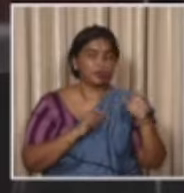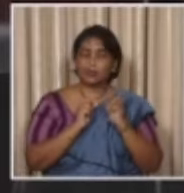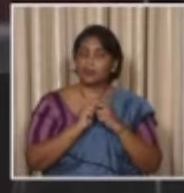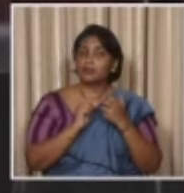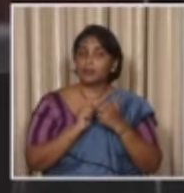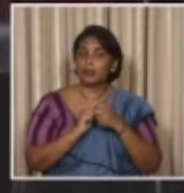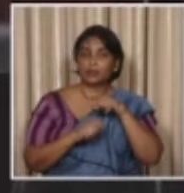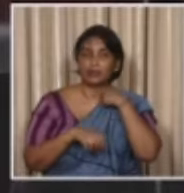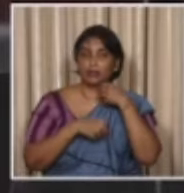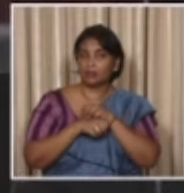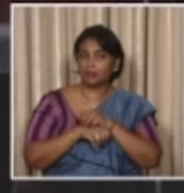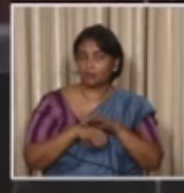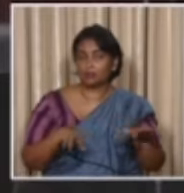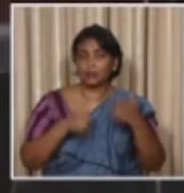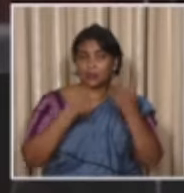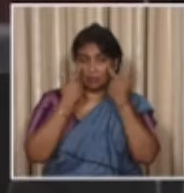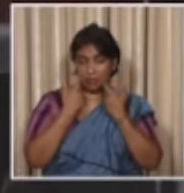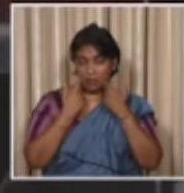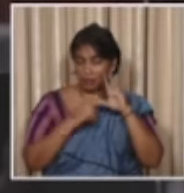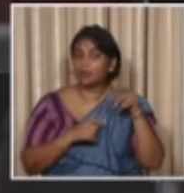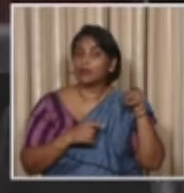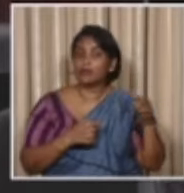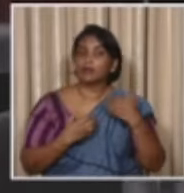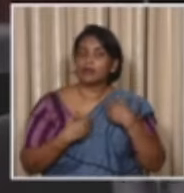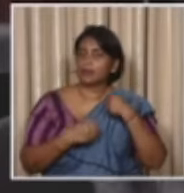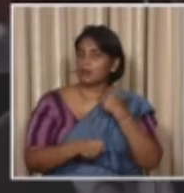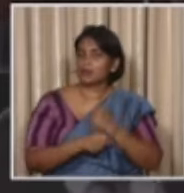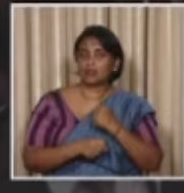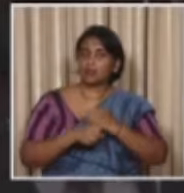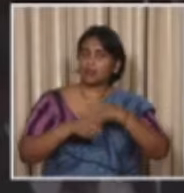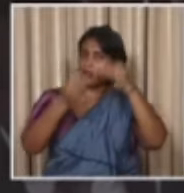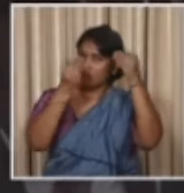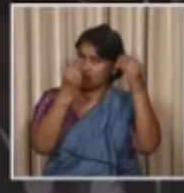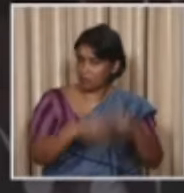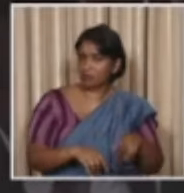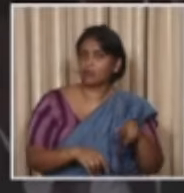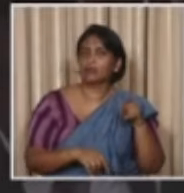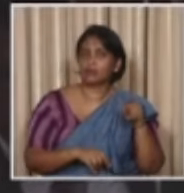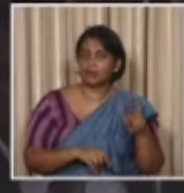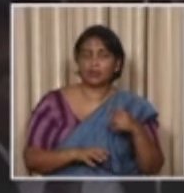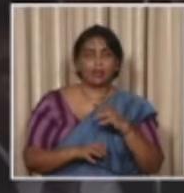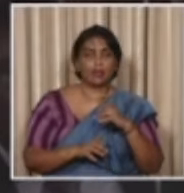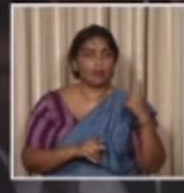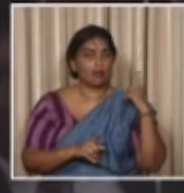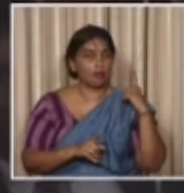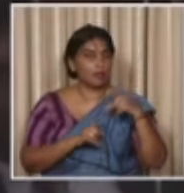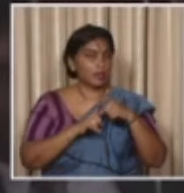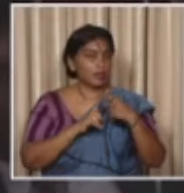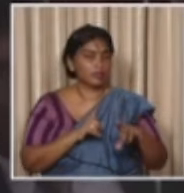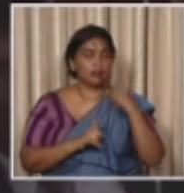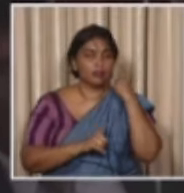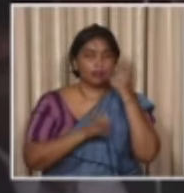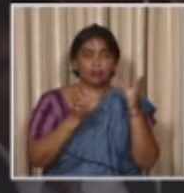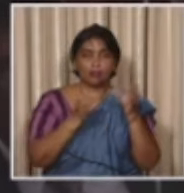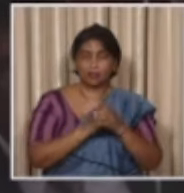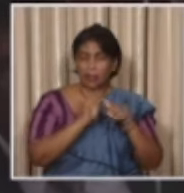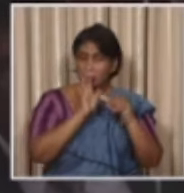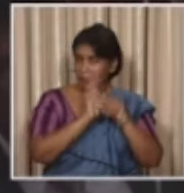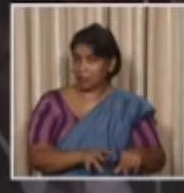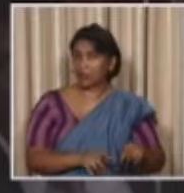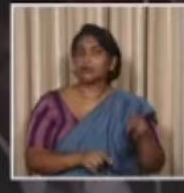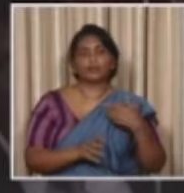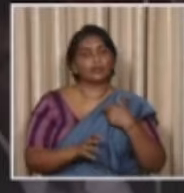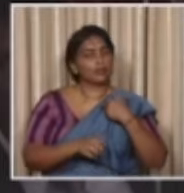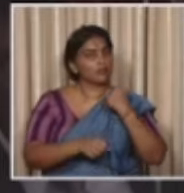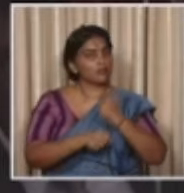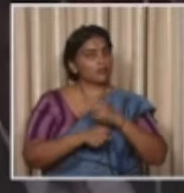විඳිතයන්ගේ ලේ සහ කඳුළු වලින් නම් අපි මේ ආණ්ඩුව පෙරලන්න යන්නේ රණවිරුවන් බුද්ධ්‍යාංශ පාවලා දීලා නම් අපි